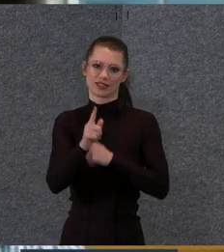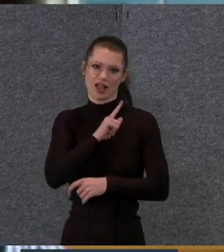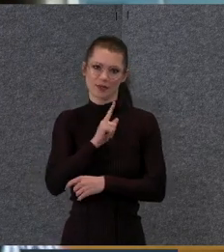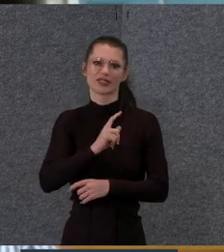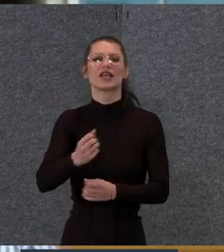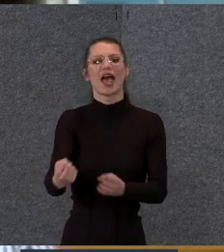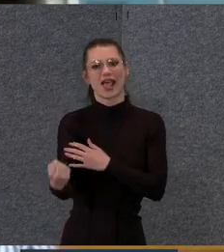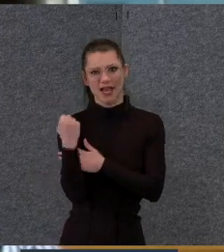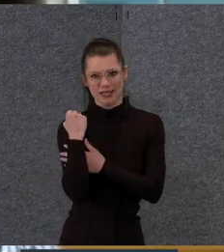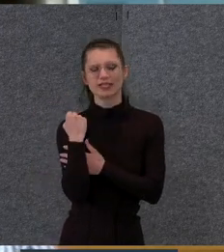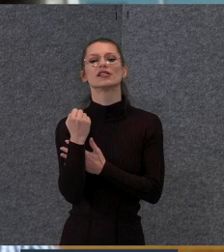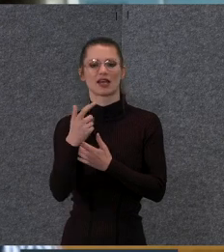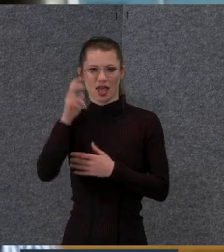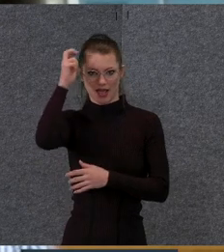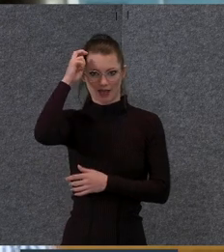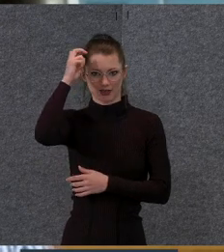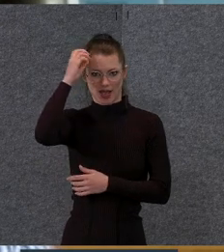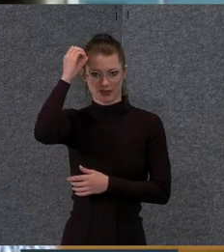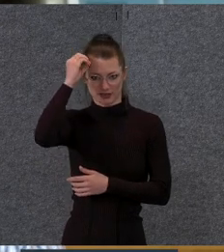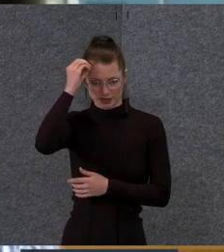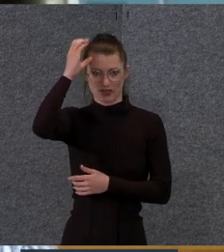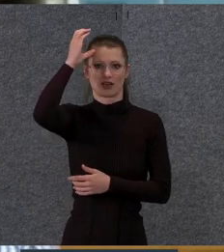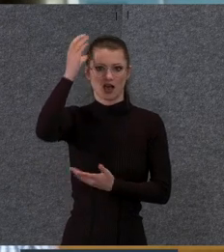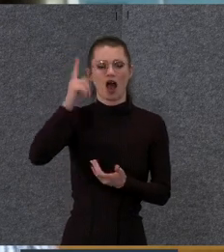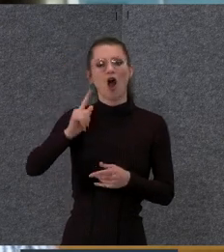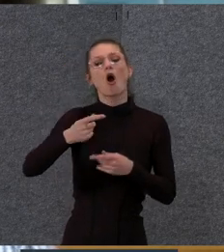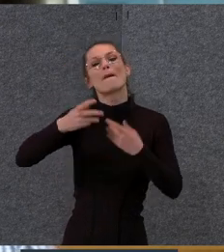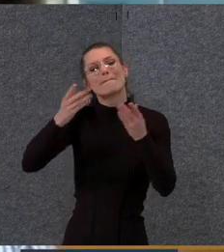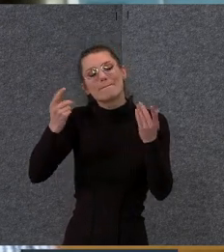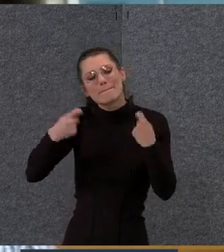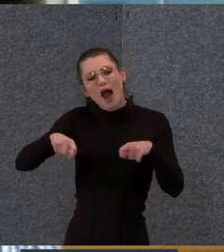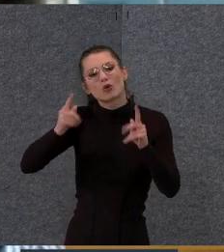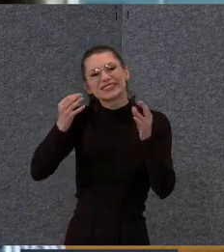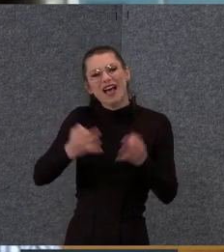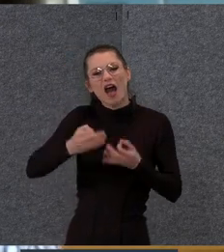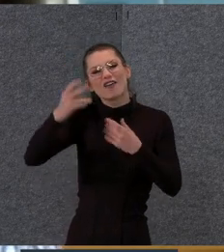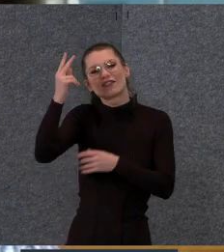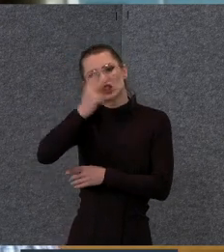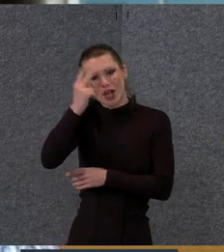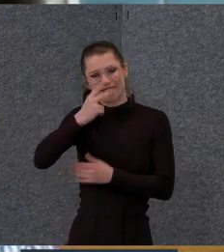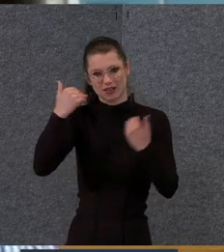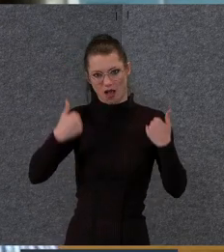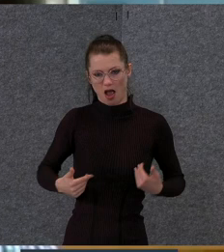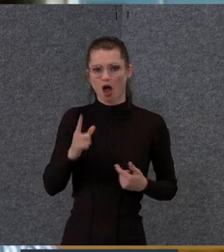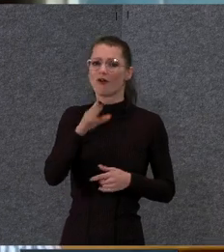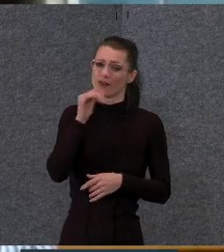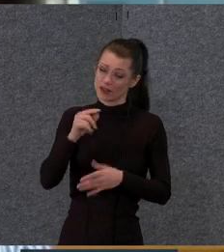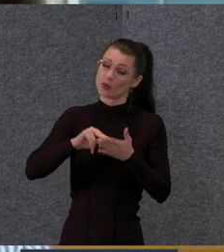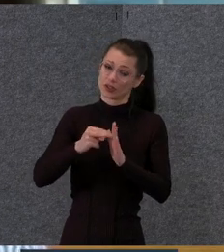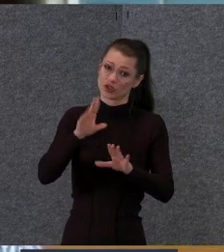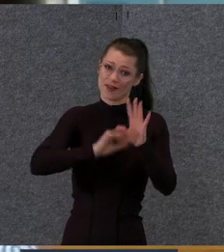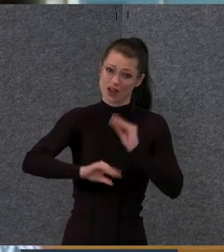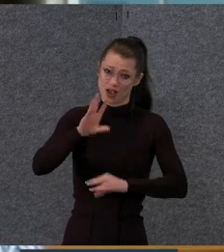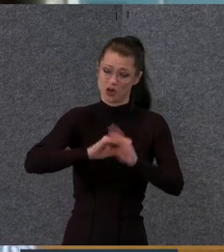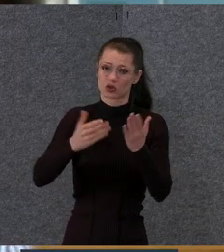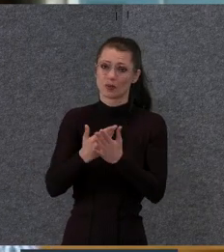ich bin Energieberater, selbstständig seit 25 Jahren, Bausachverständiger nebenher, habe aber auch schon viel politische Erfahrung. Ich habe 1,5 Jahre